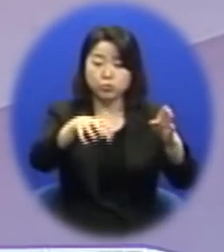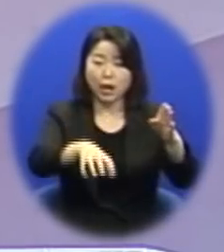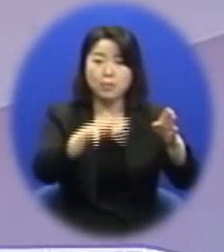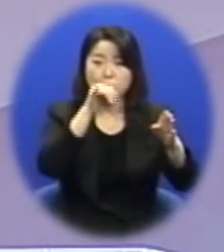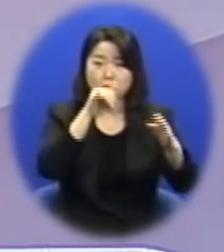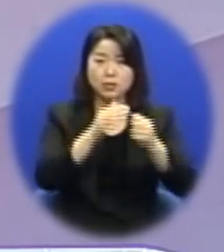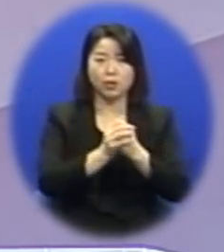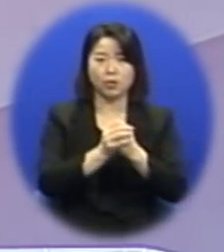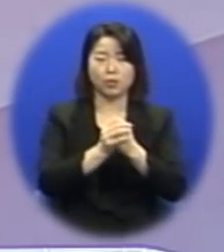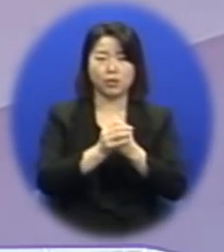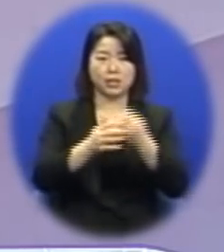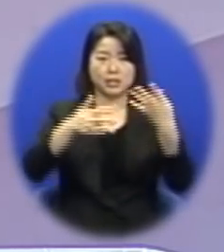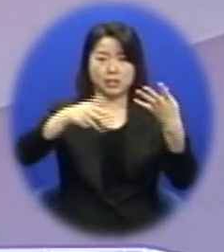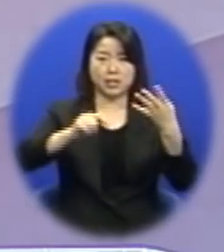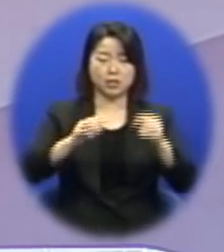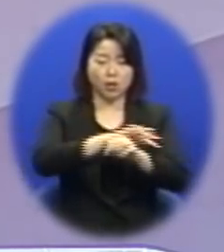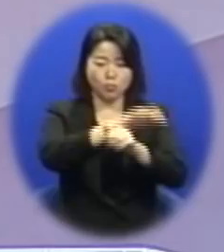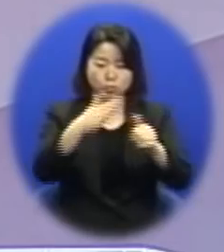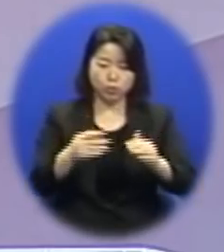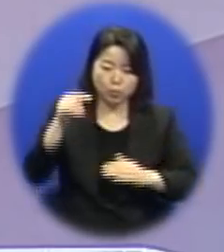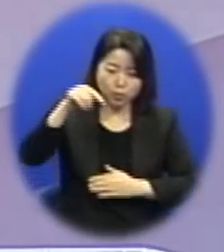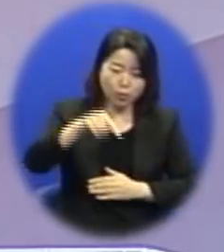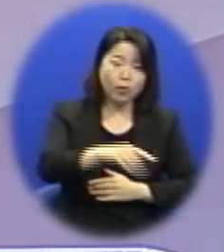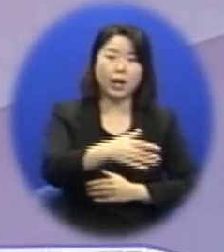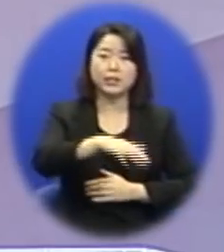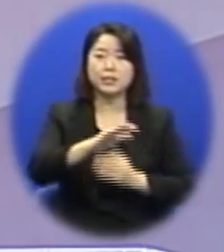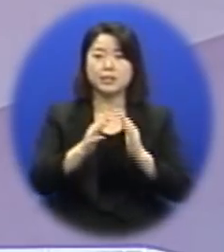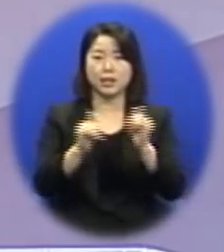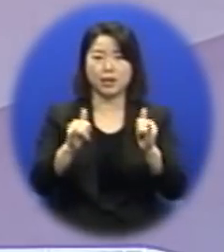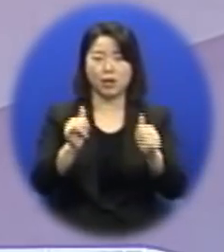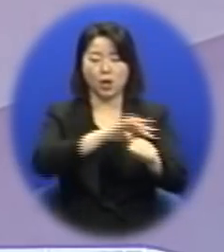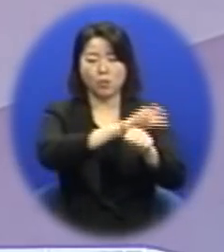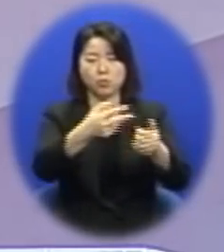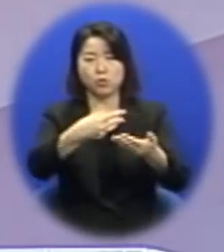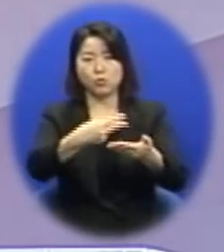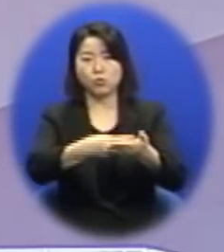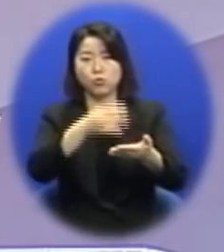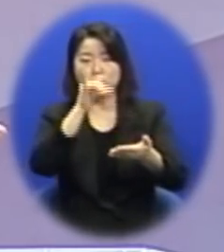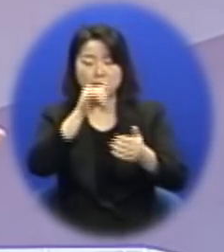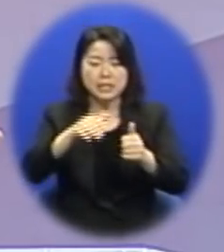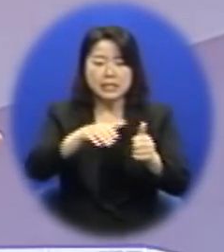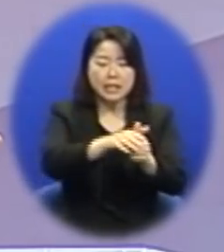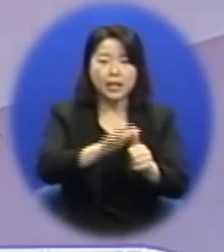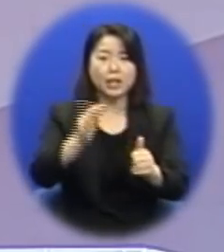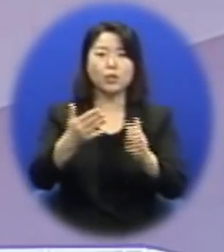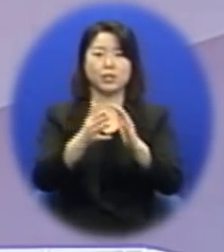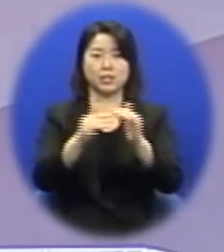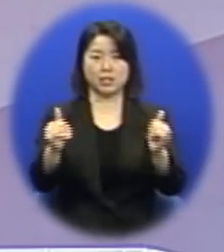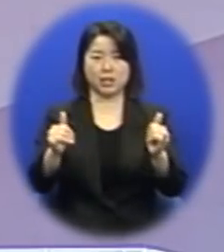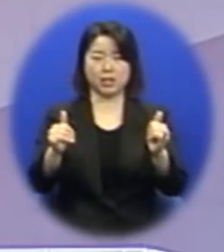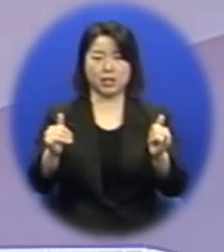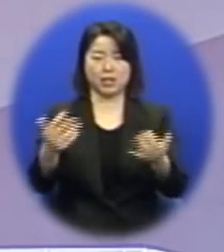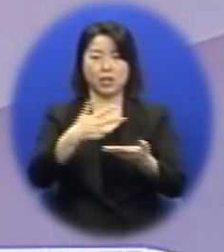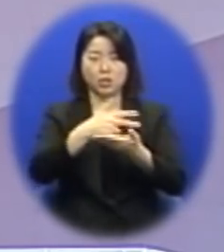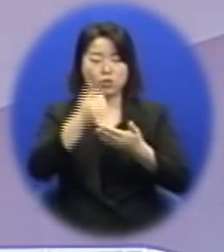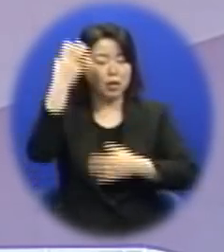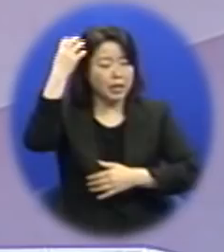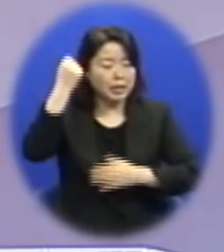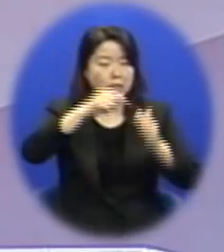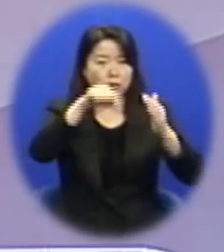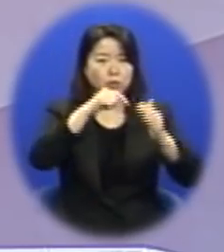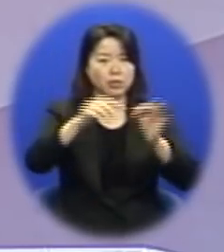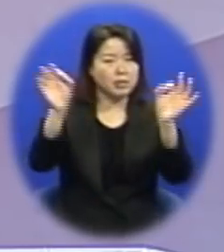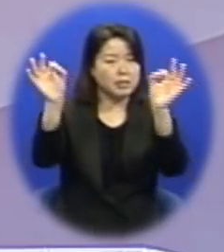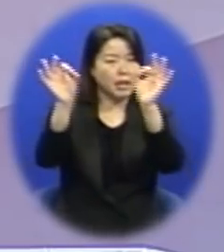4절에는 무덤으로 내려가는 사람이 5절에는 무덤에 누워 있는 살해된 자라고 말했 주님의 기억에서